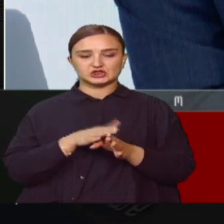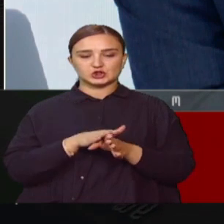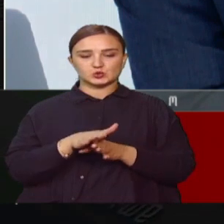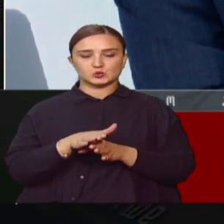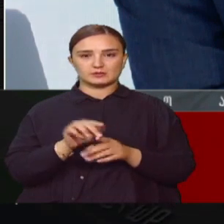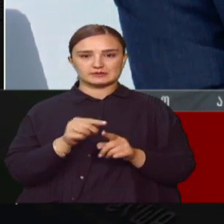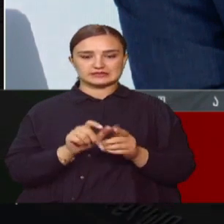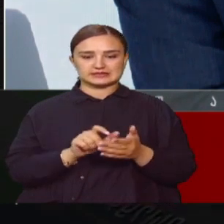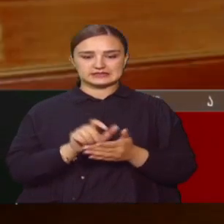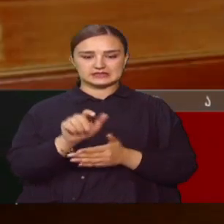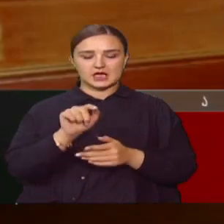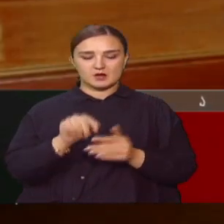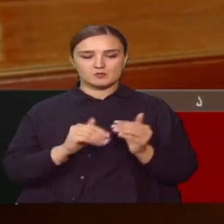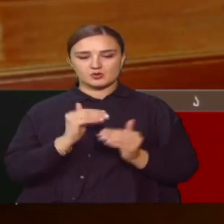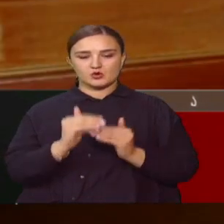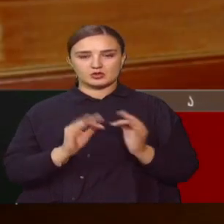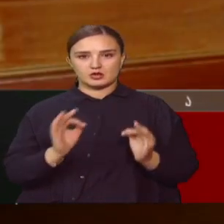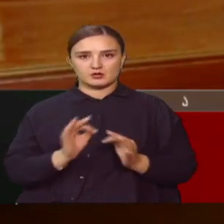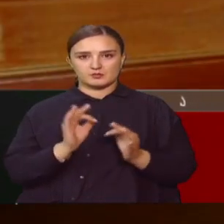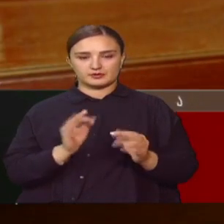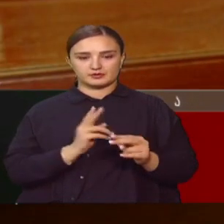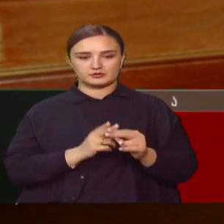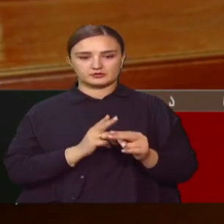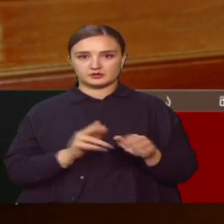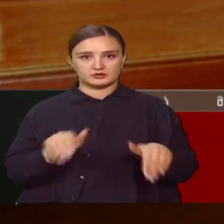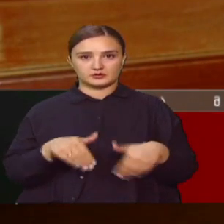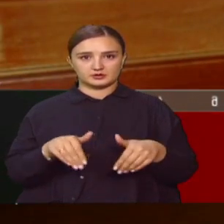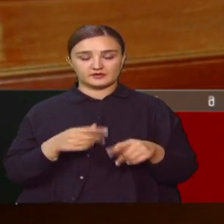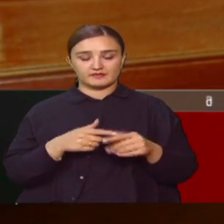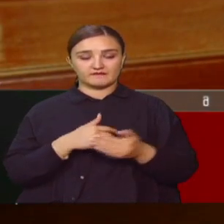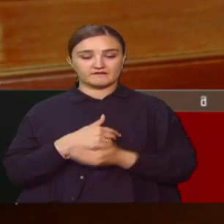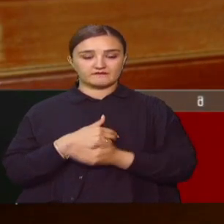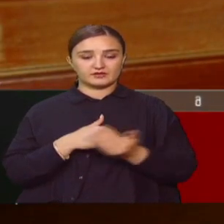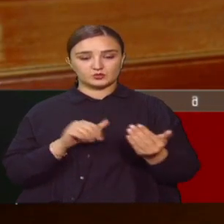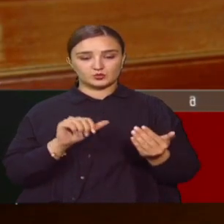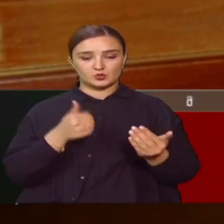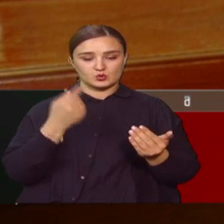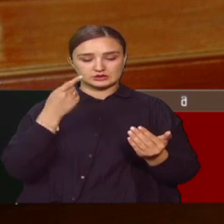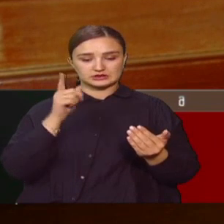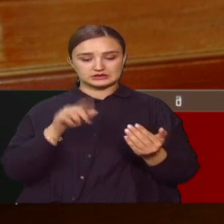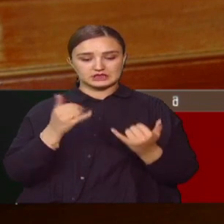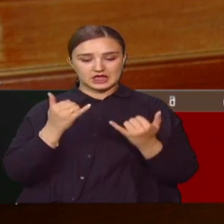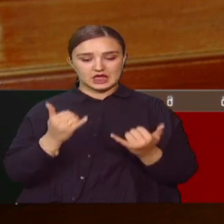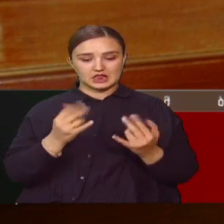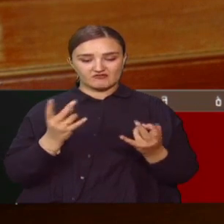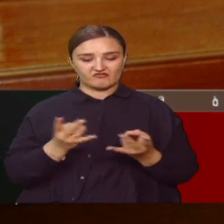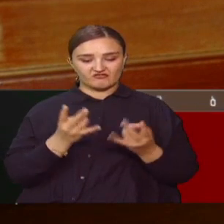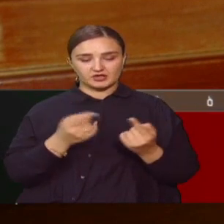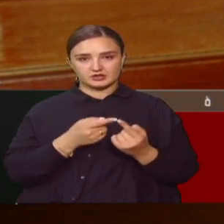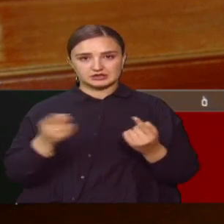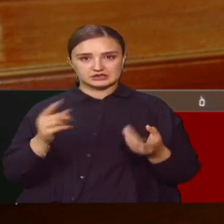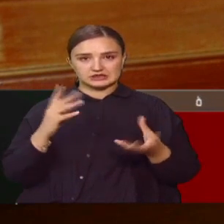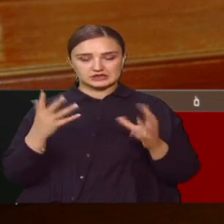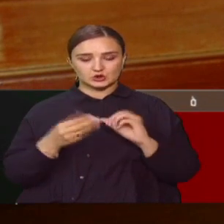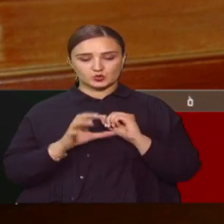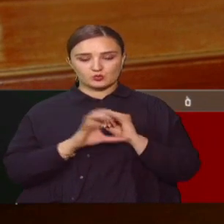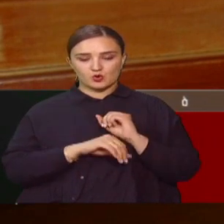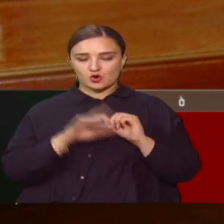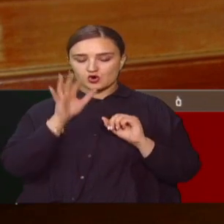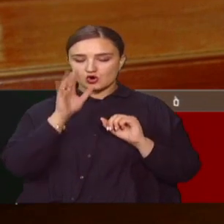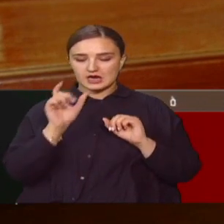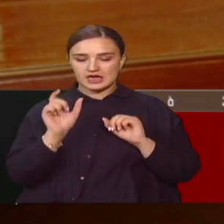zgzaze, am progresi în araperi ar da udgeba. Cu un rogorț mogehsenebat, ehla, mim dinare, obsair tot, polo etap ziari,